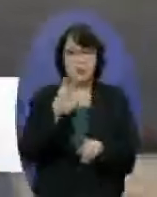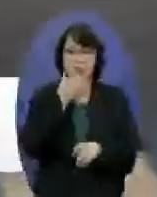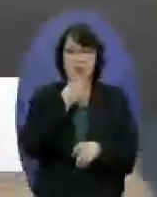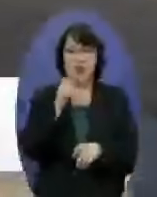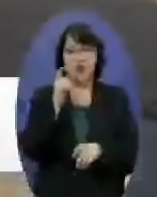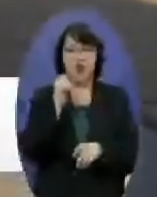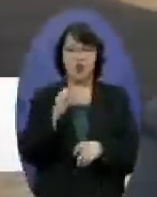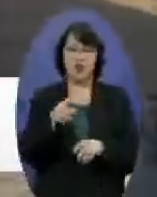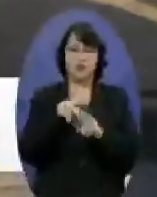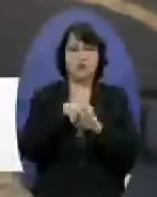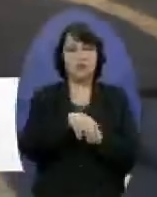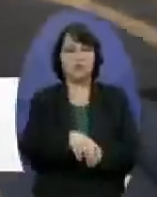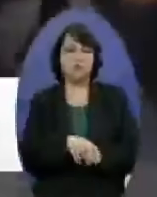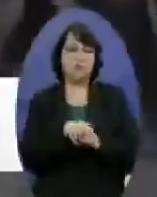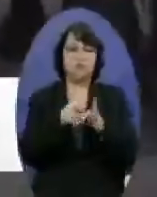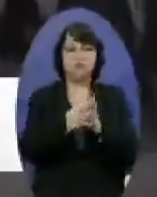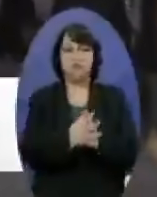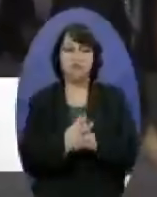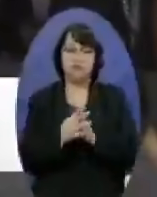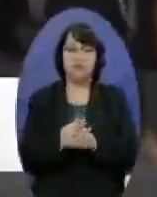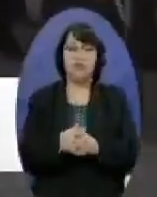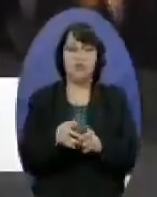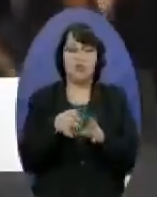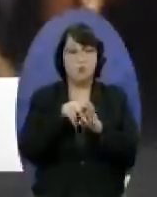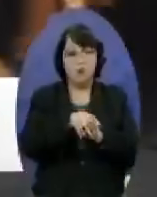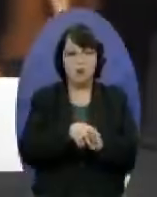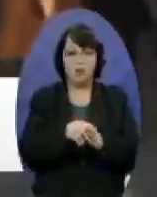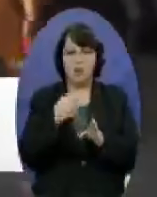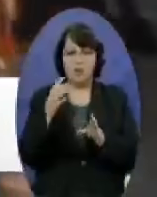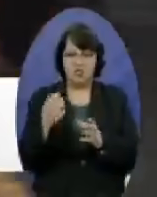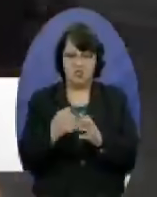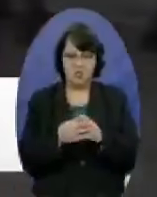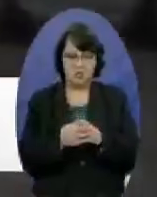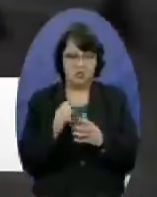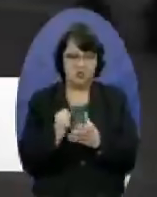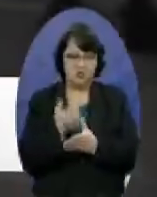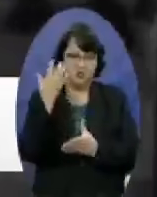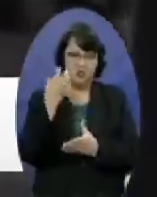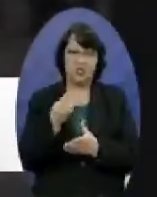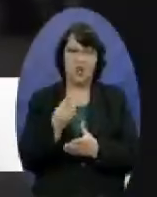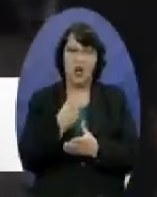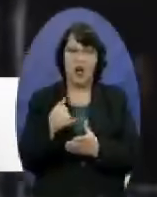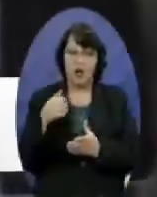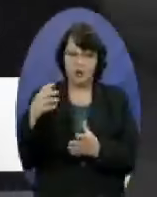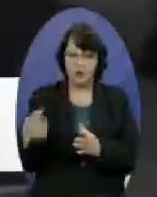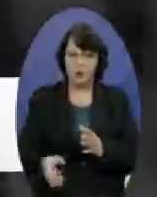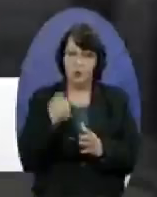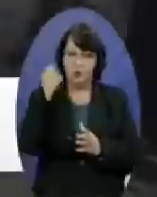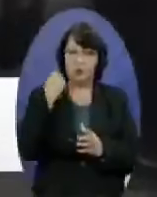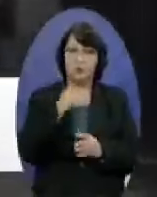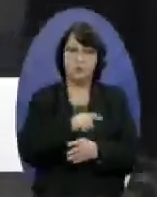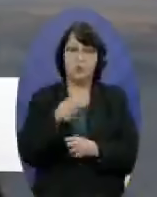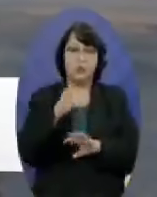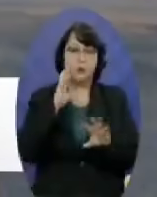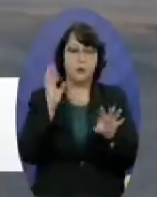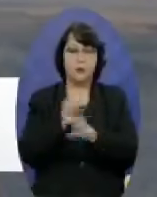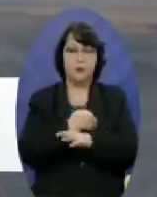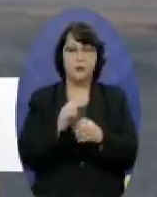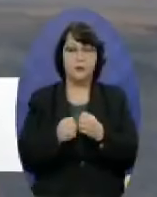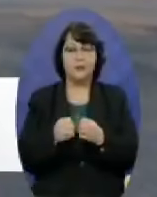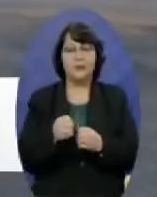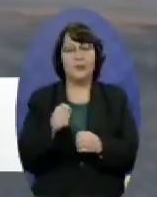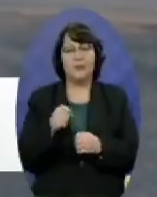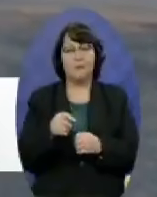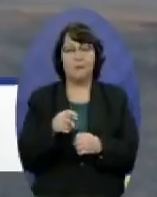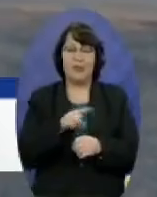буйха тэмцээн, тэмээн дээрээ шагаа шүүрэх зэрэг тэмцээн уралдаанууд боллоо. Ер нь холбоо байгуулсан шил тэмээний энэ өдрөөс шайдруулах,